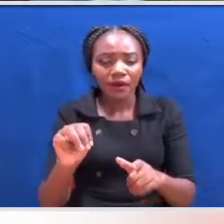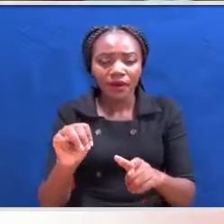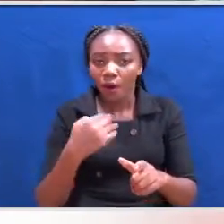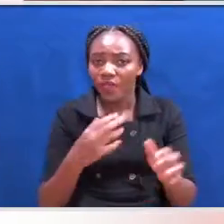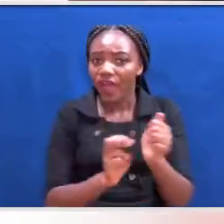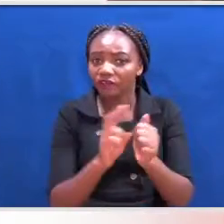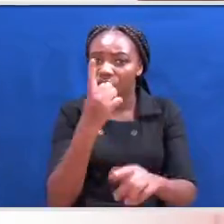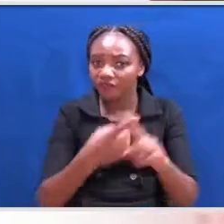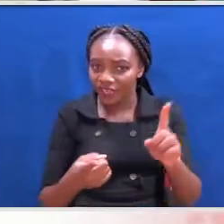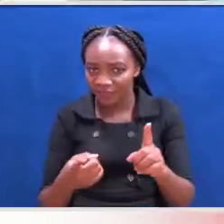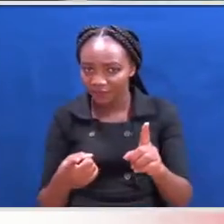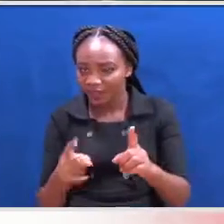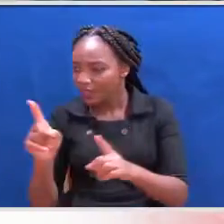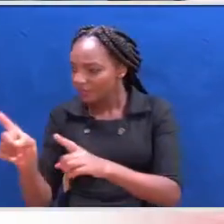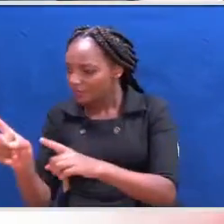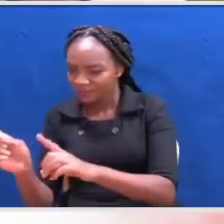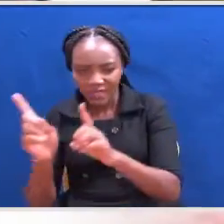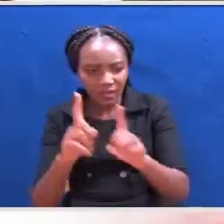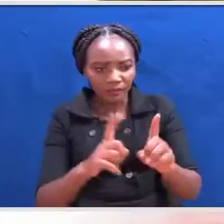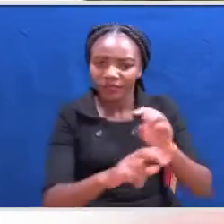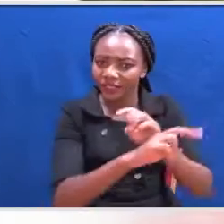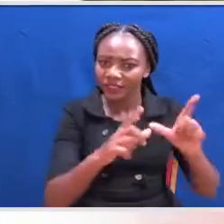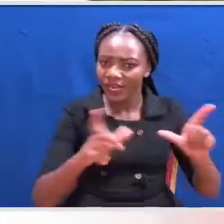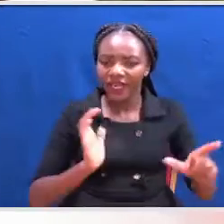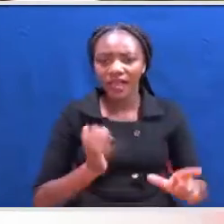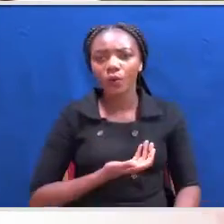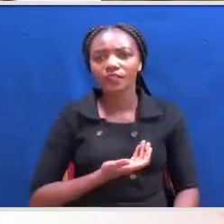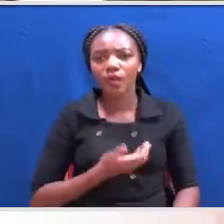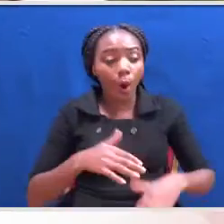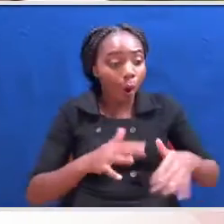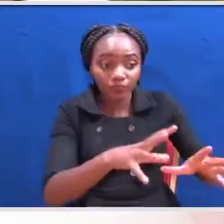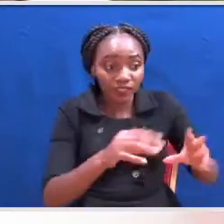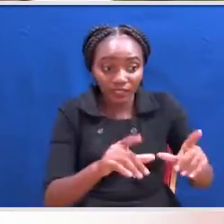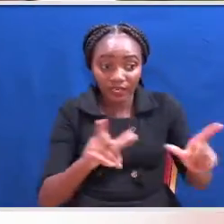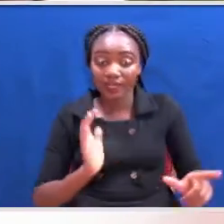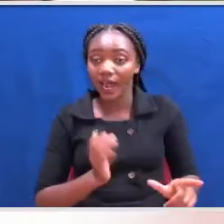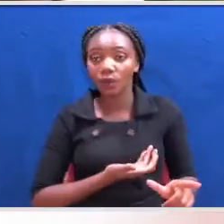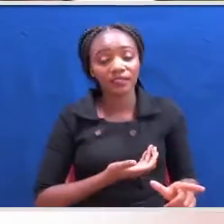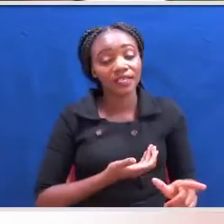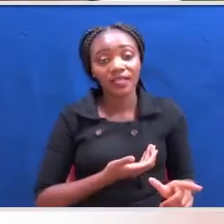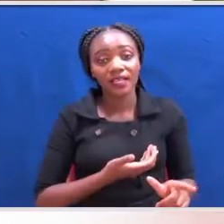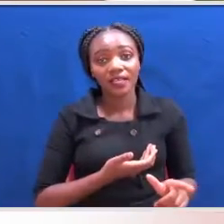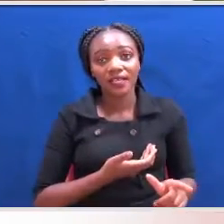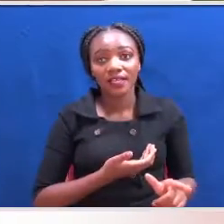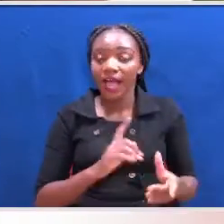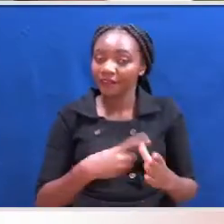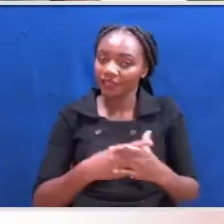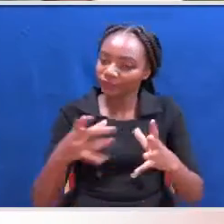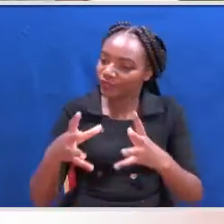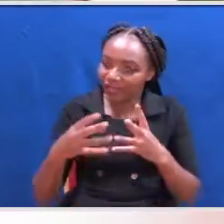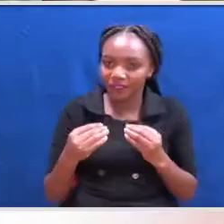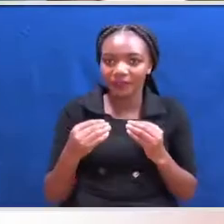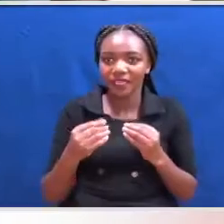Walikuja wakachukua masaba zetu, mbiti tukakata. Vitu yote ilikuwa masaba tulikuwa tunakula hata madizi tulikata. Wakatuambia amenunua